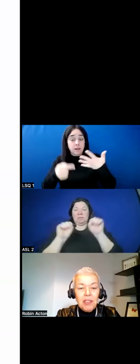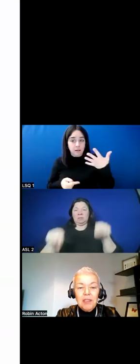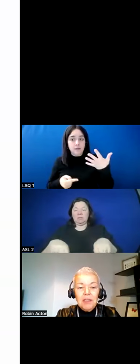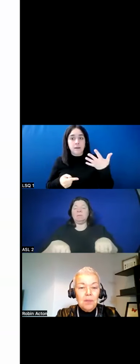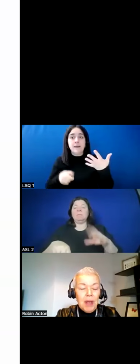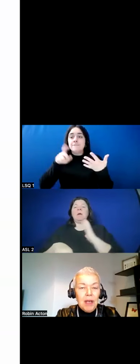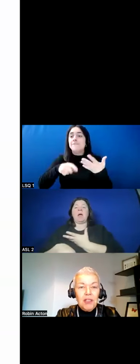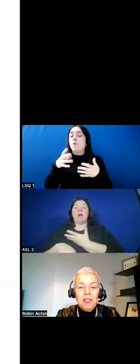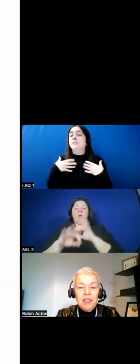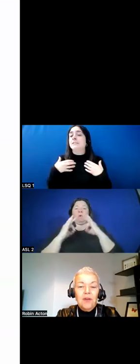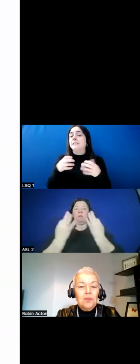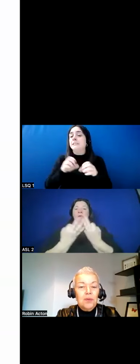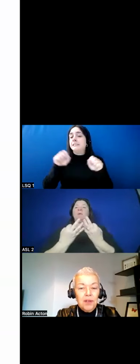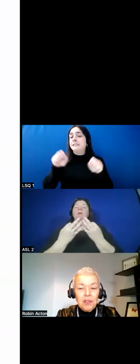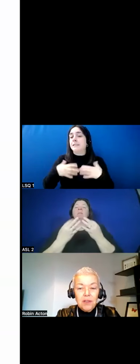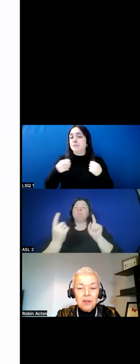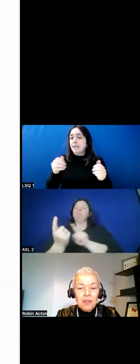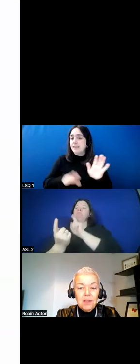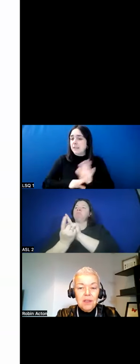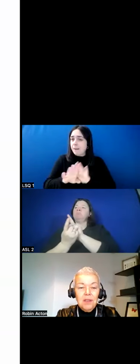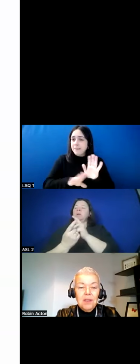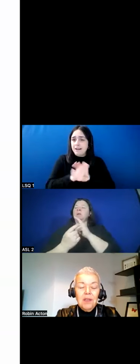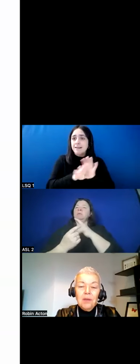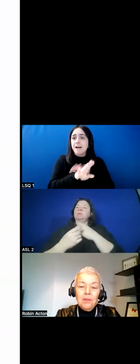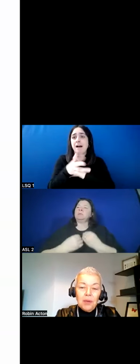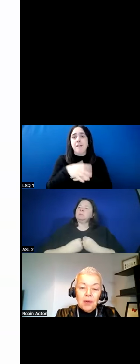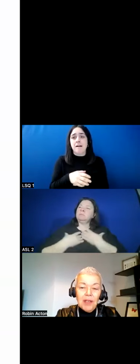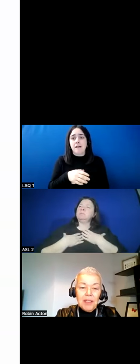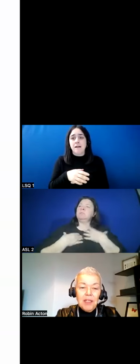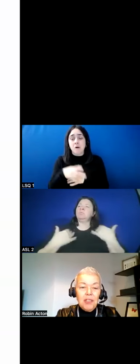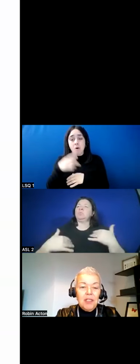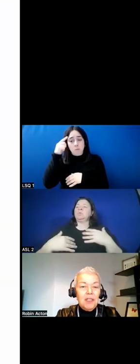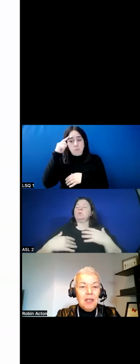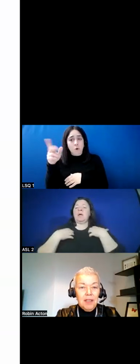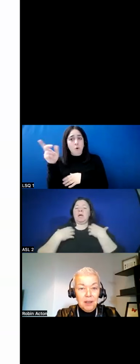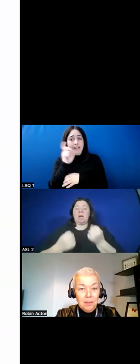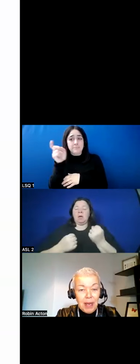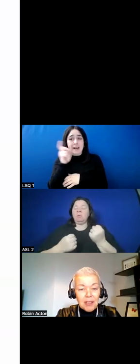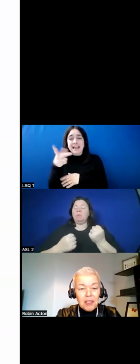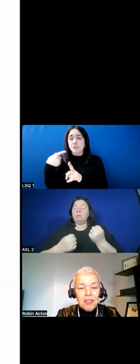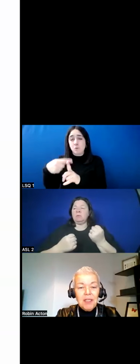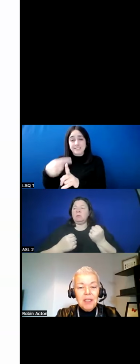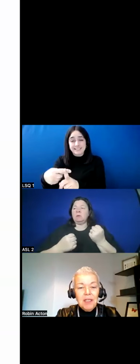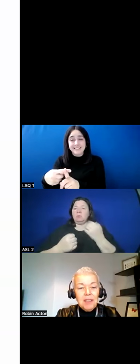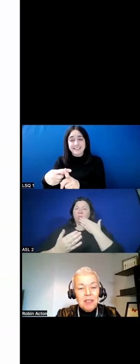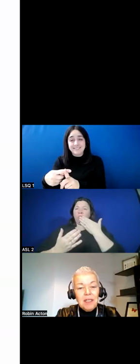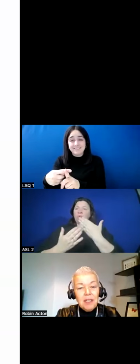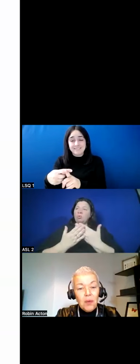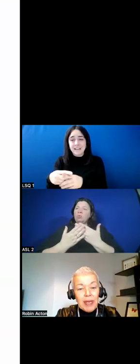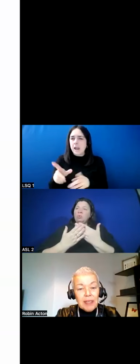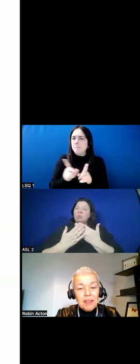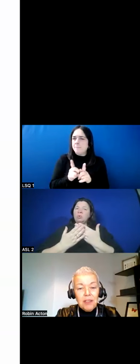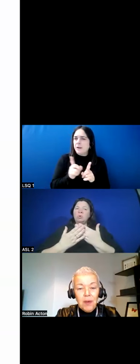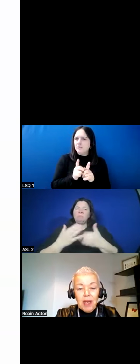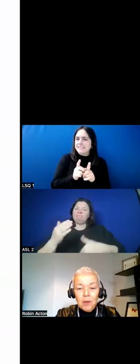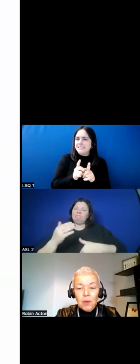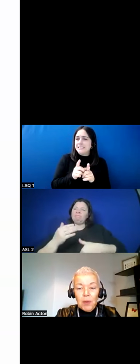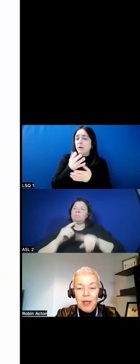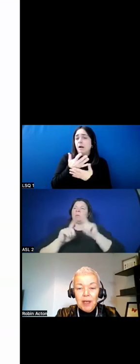notre famille a rencontré des professionnels de santé bien intentionnés et compatissants. Mais les bonnes intentions et la